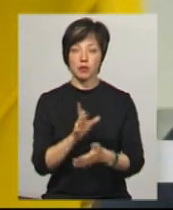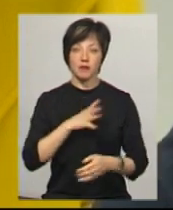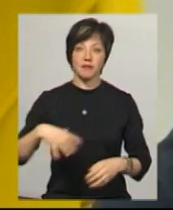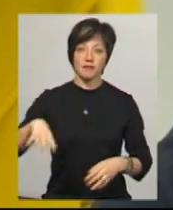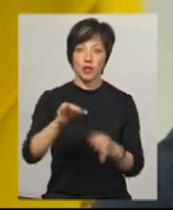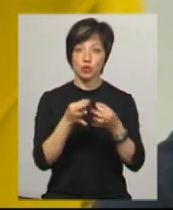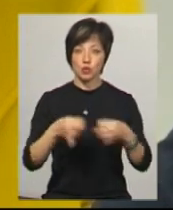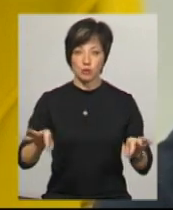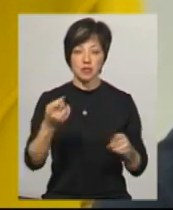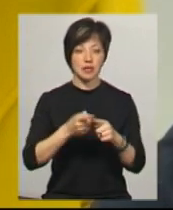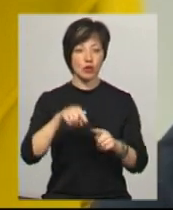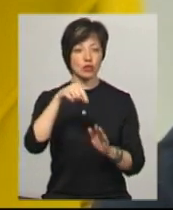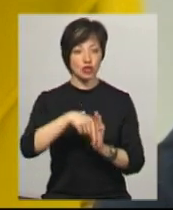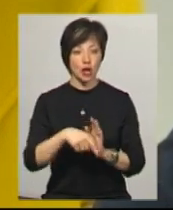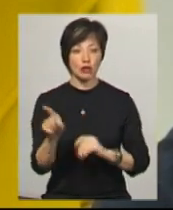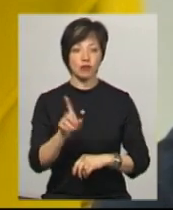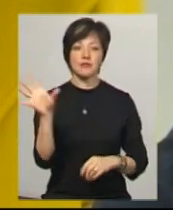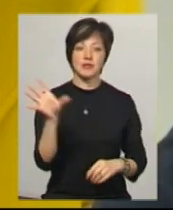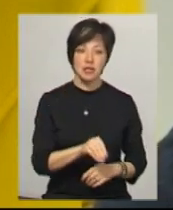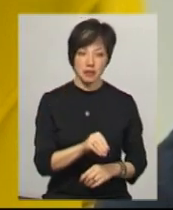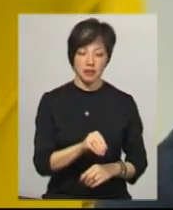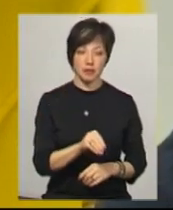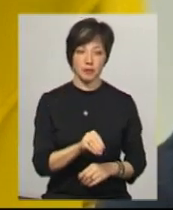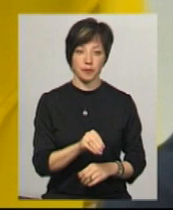вседоступними. Це означає, що всі